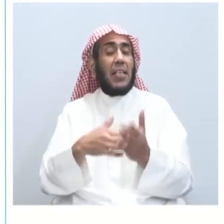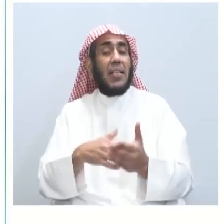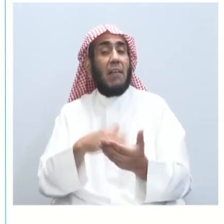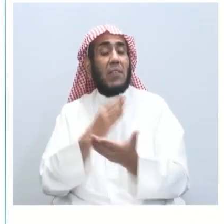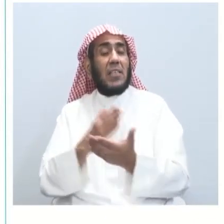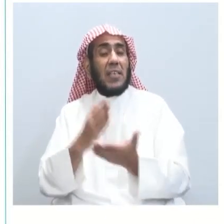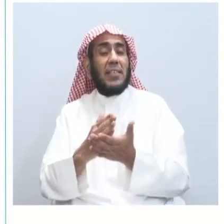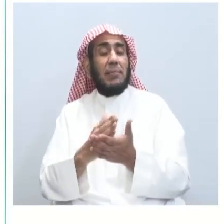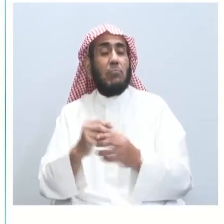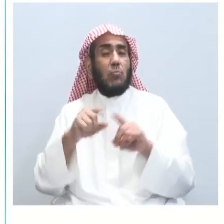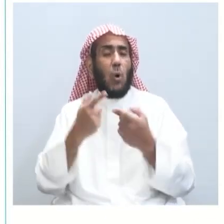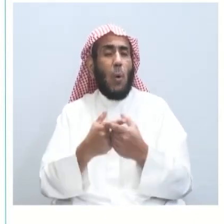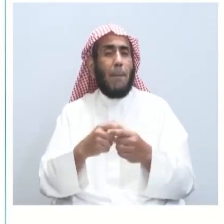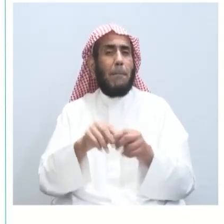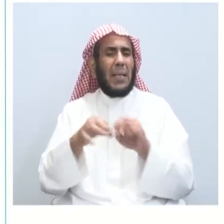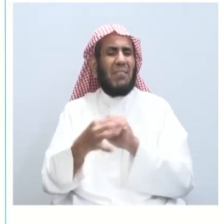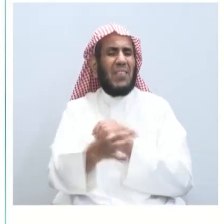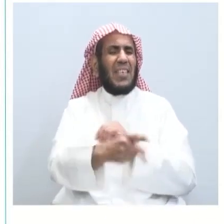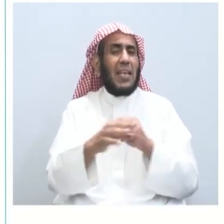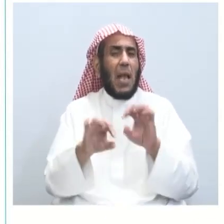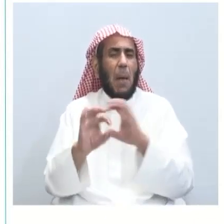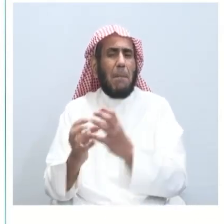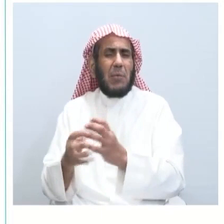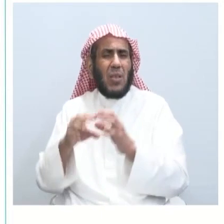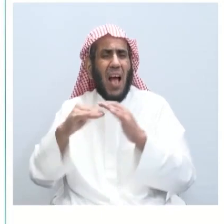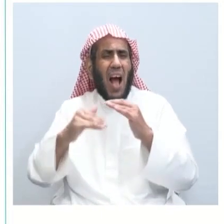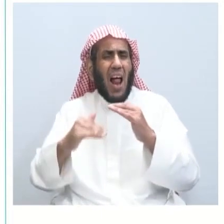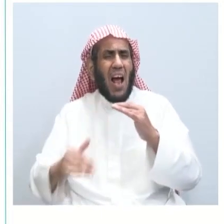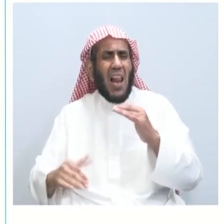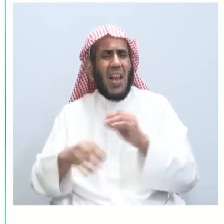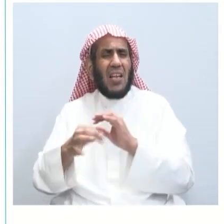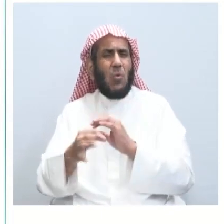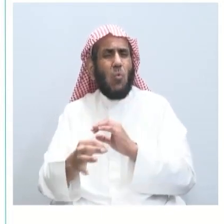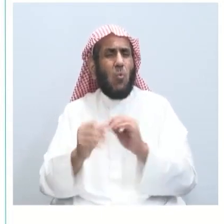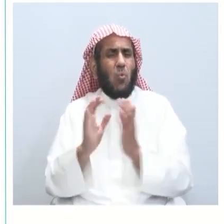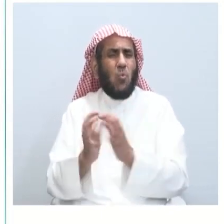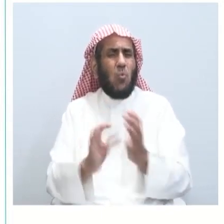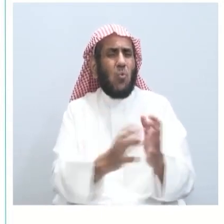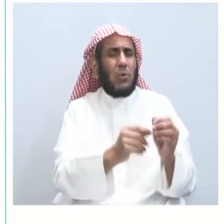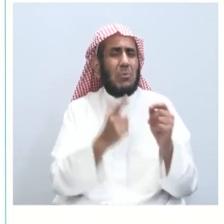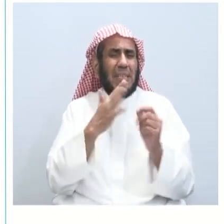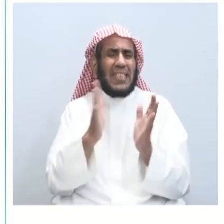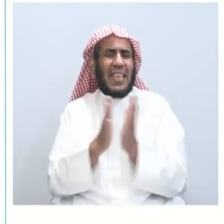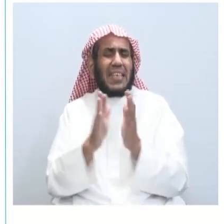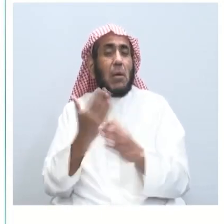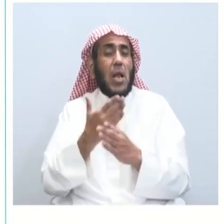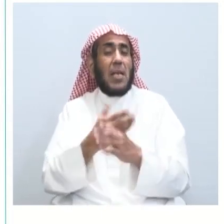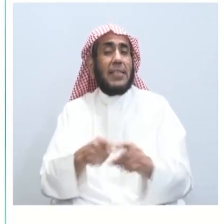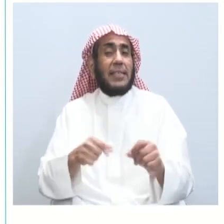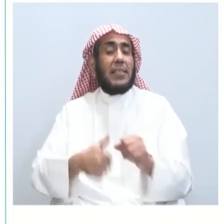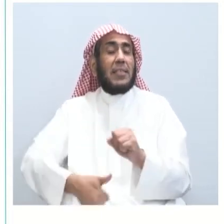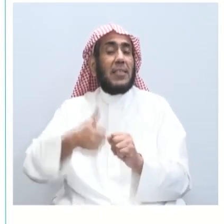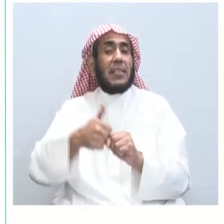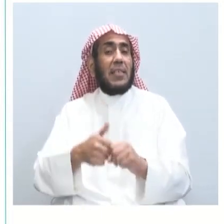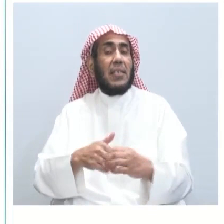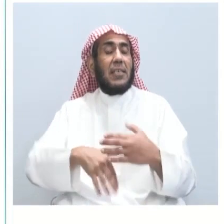تقسم وتقوم بتفصيلها الى مجموعات اقل فاقل الى ان تصل ال مجموعات صغيره لكي تستطيع انتاج